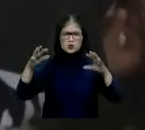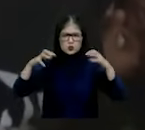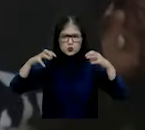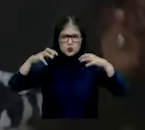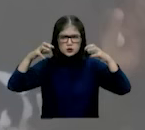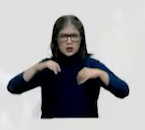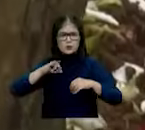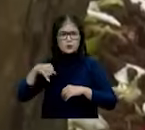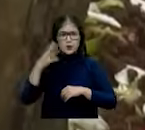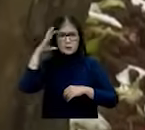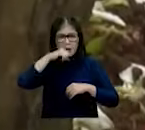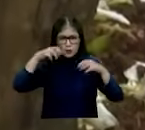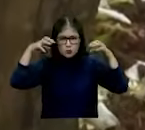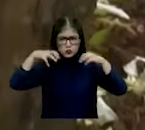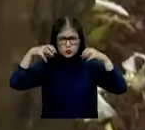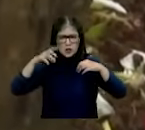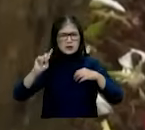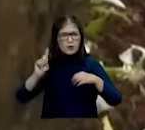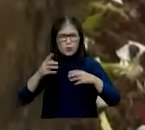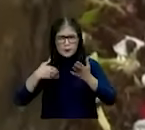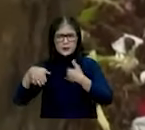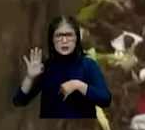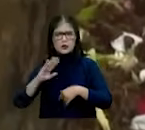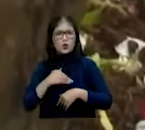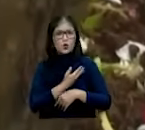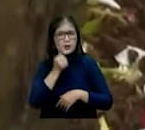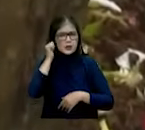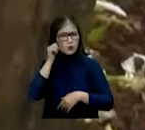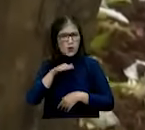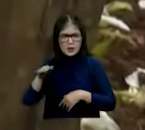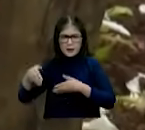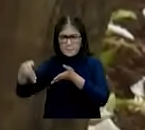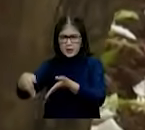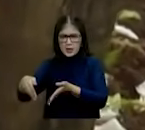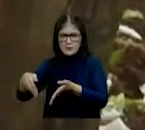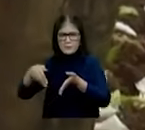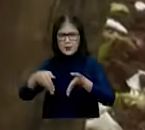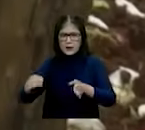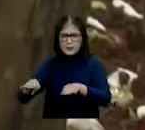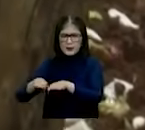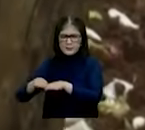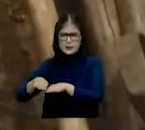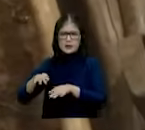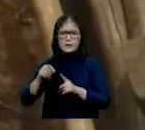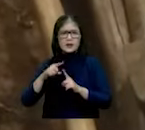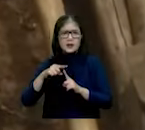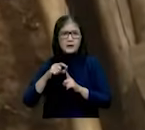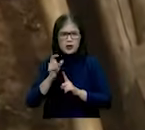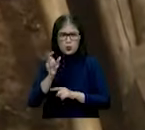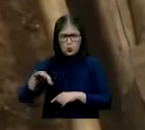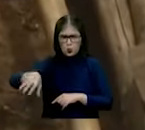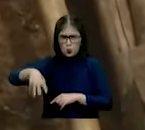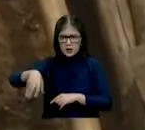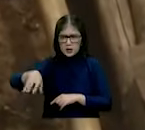itu kan hujan. Kedua korban ibu anak ini dimakamkan berdampingan di pemakaman keluarga di Lubuk Minturun,